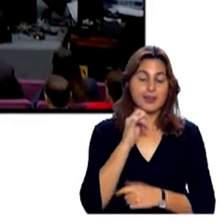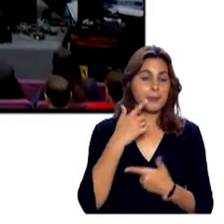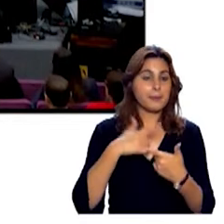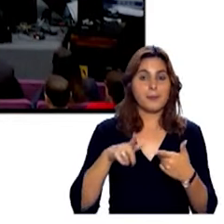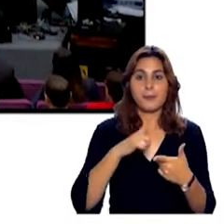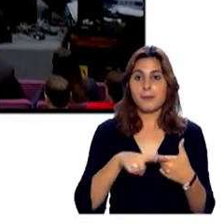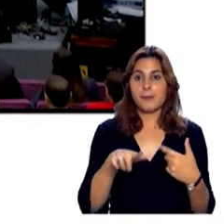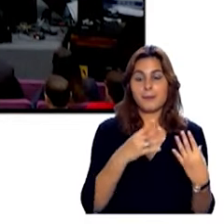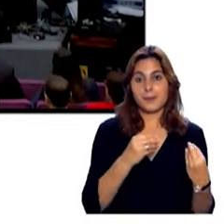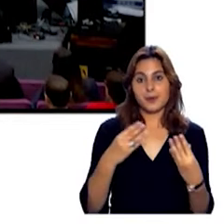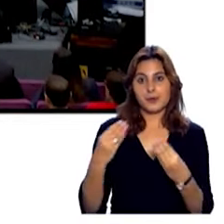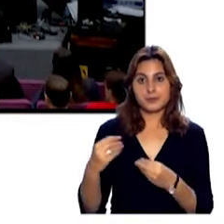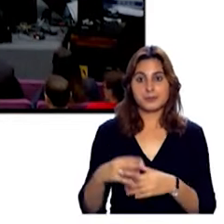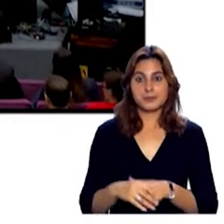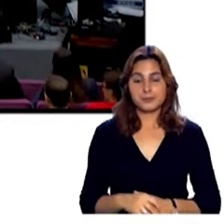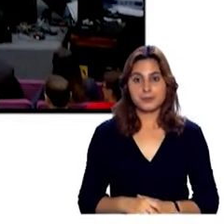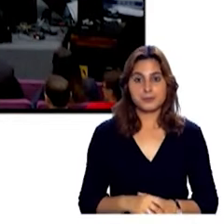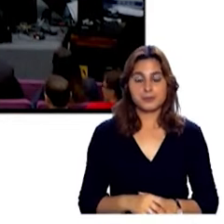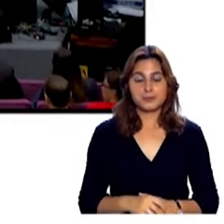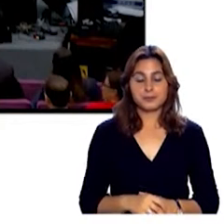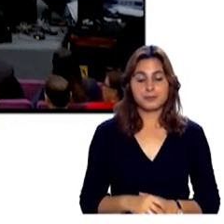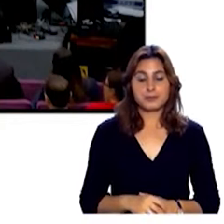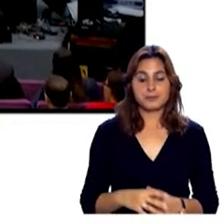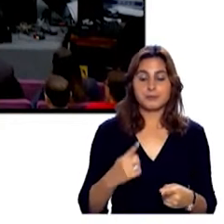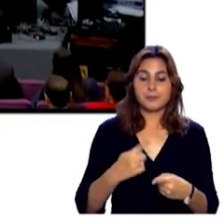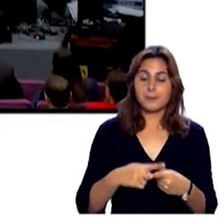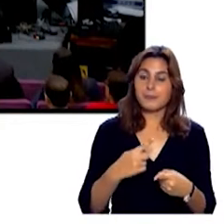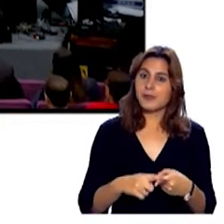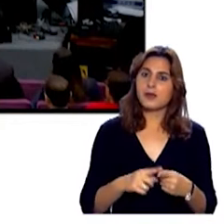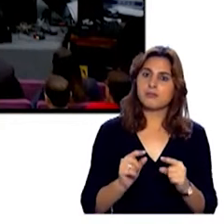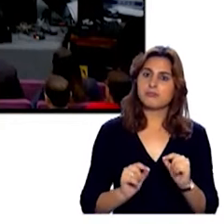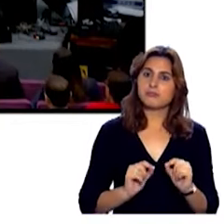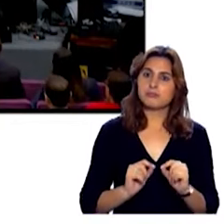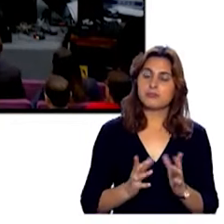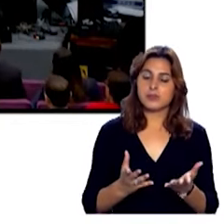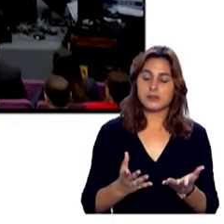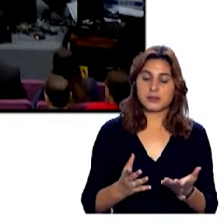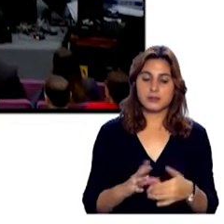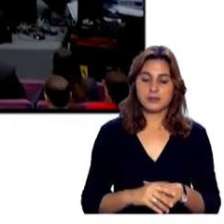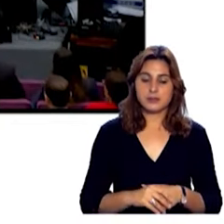una disposizione che